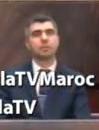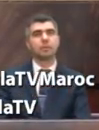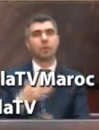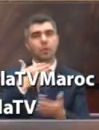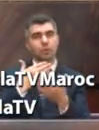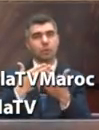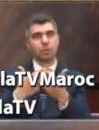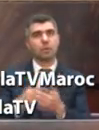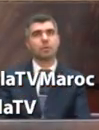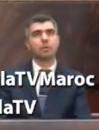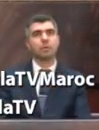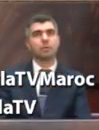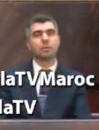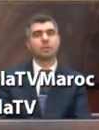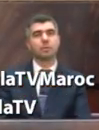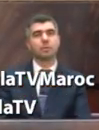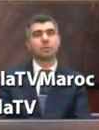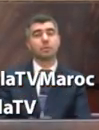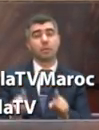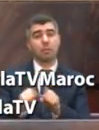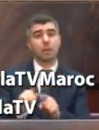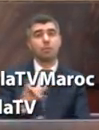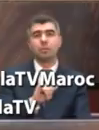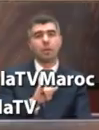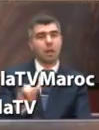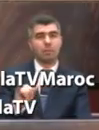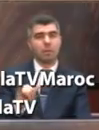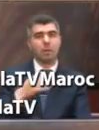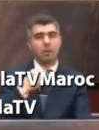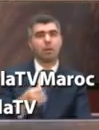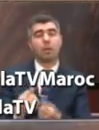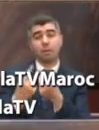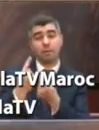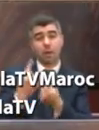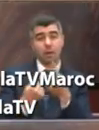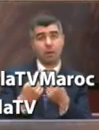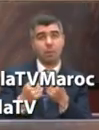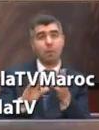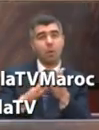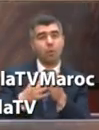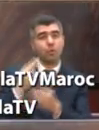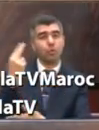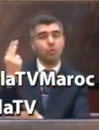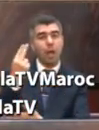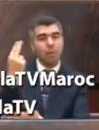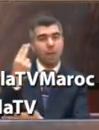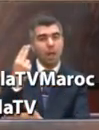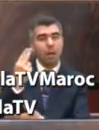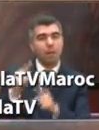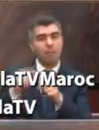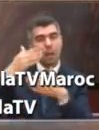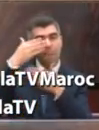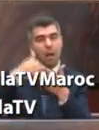شكرا سيد الوزير. لا يشك احدا في ان الجامعه المغربيه تشكل بوابه اساسيه نحو